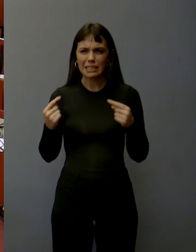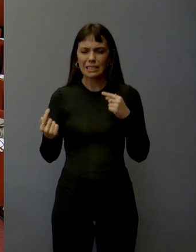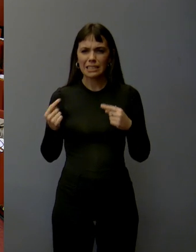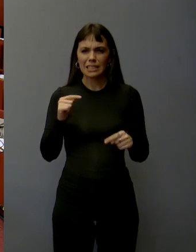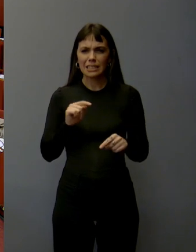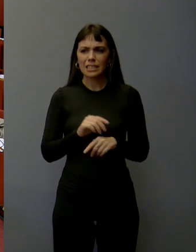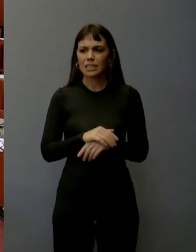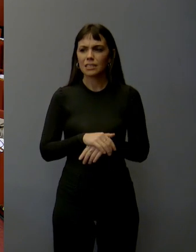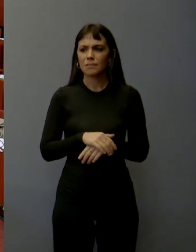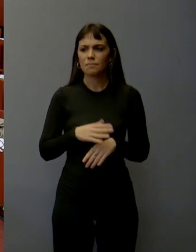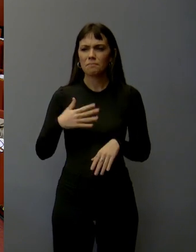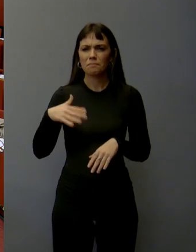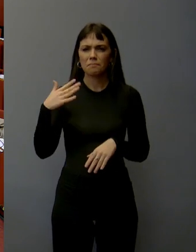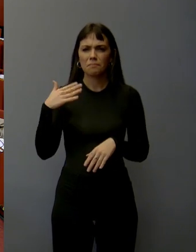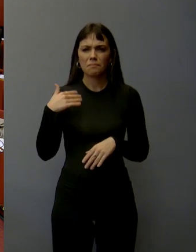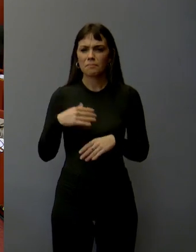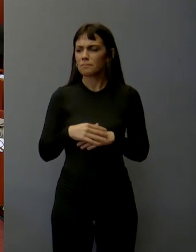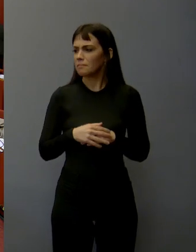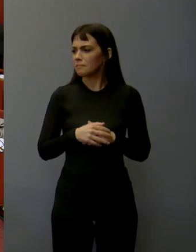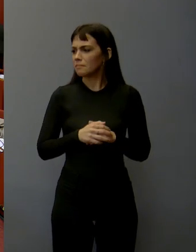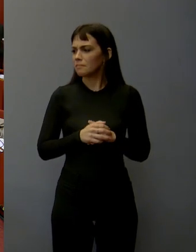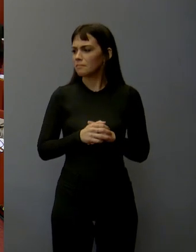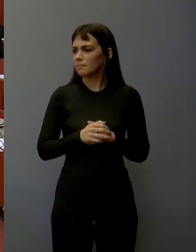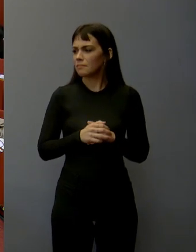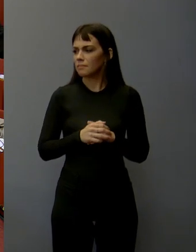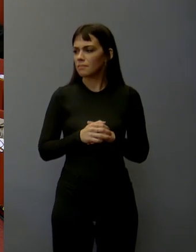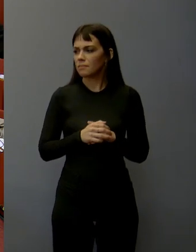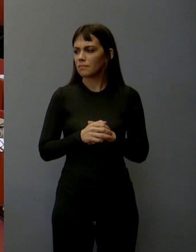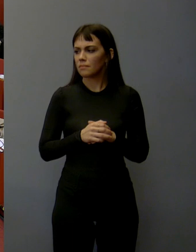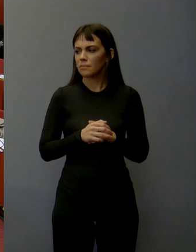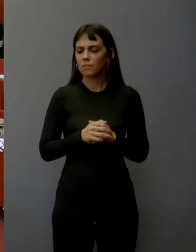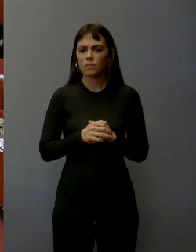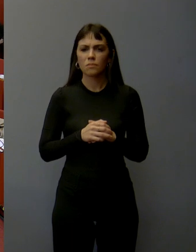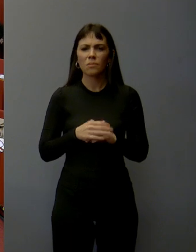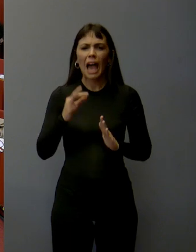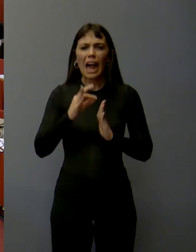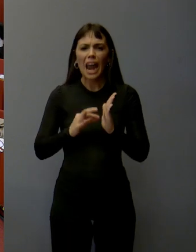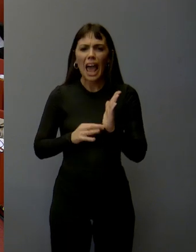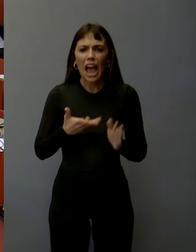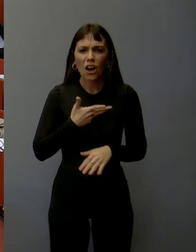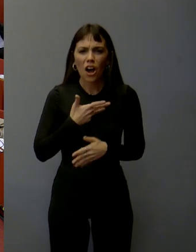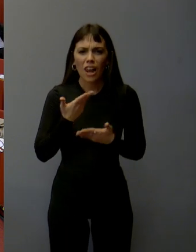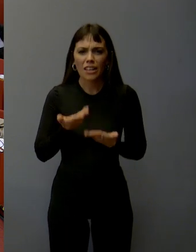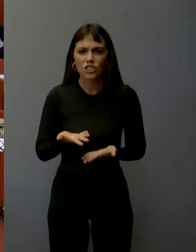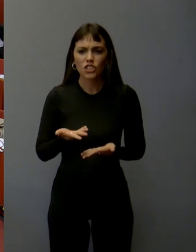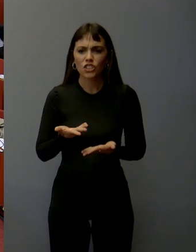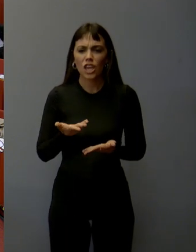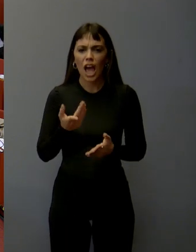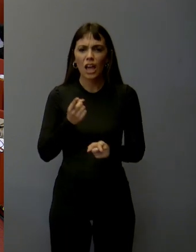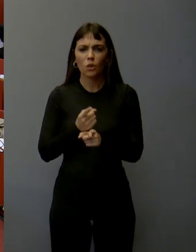umana se io volete definirla andando quindi a capire come funziona vabbè vabbè